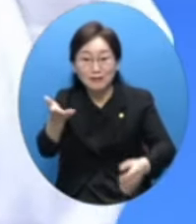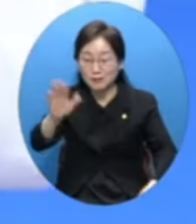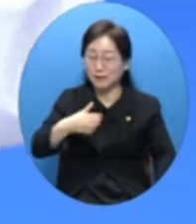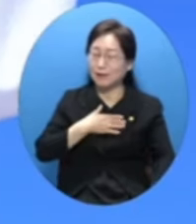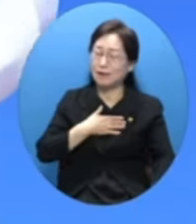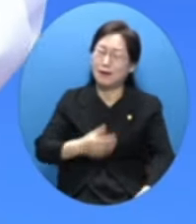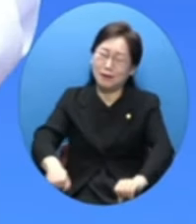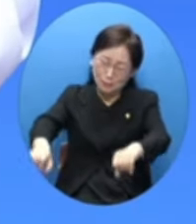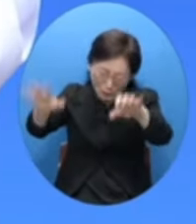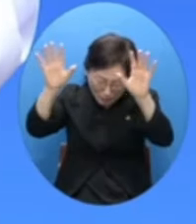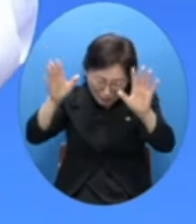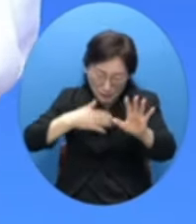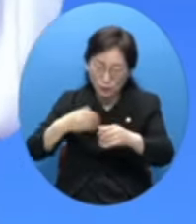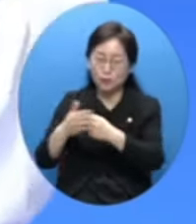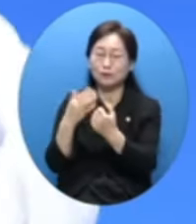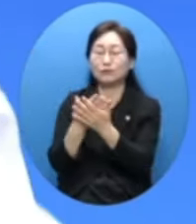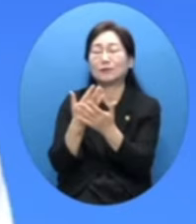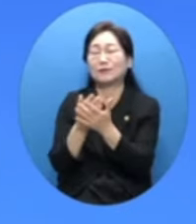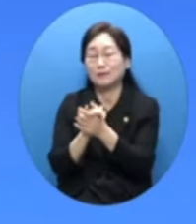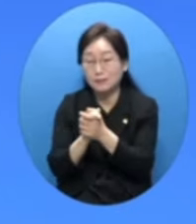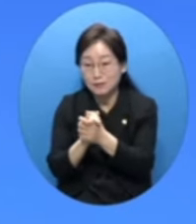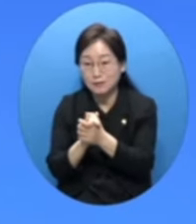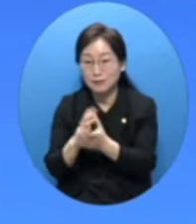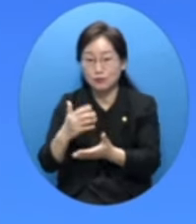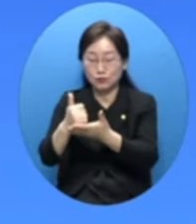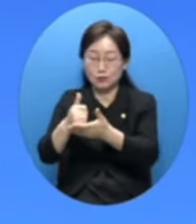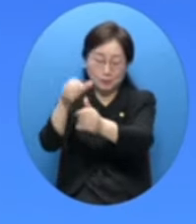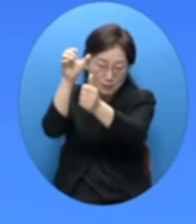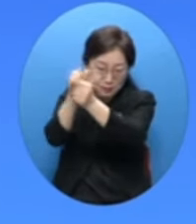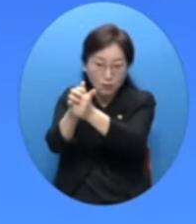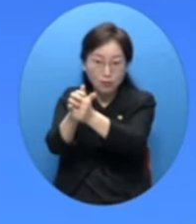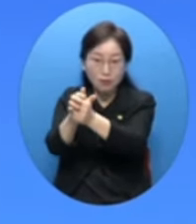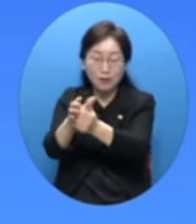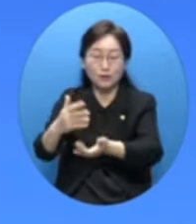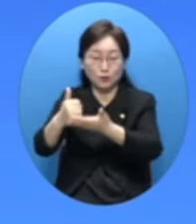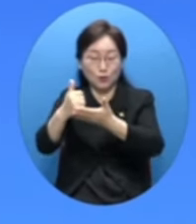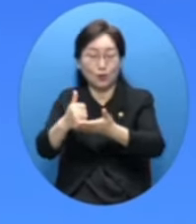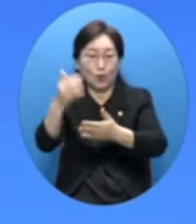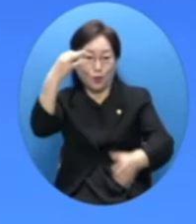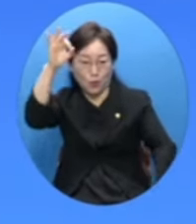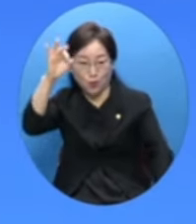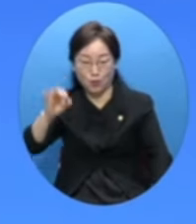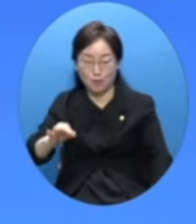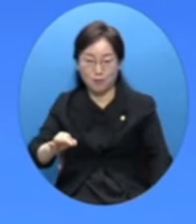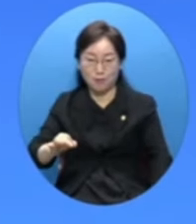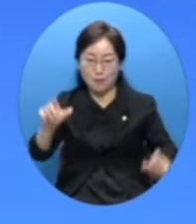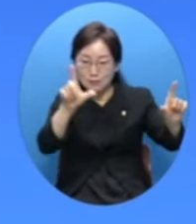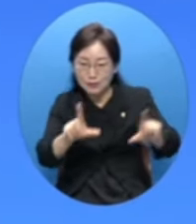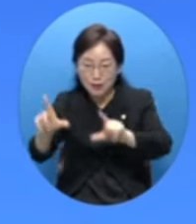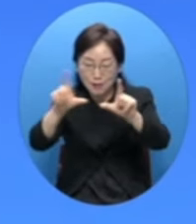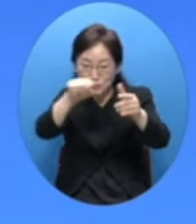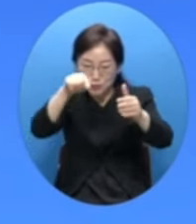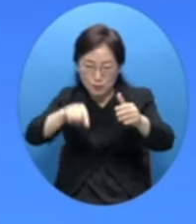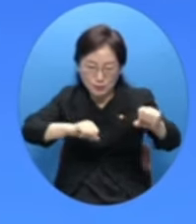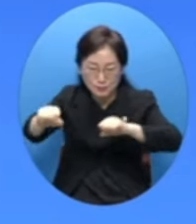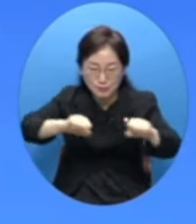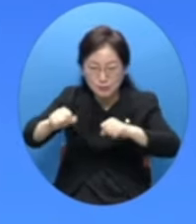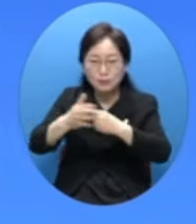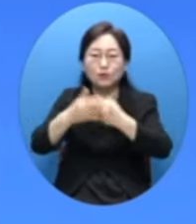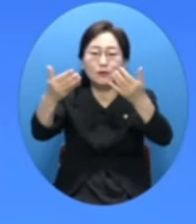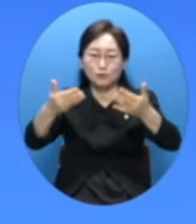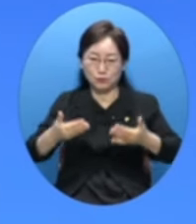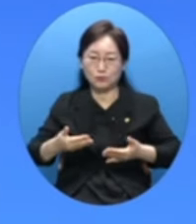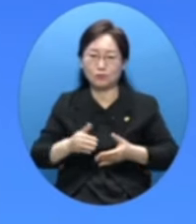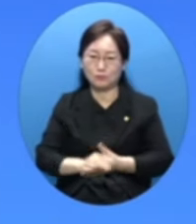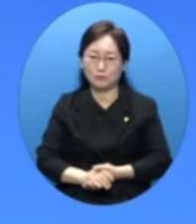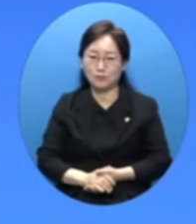못합니다. 주님 날 도와주옵소서. 우리가 주님 앞에 모든 걸 맡기면 주님께서 내 삶 속에 놀라운 일을 이루시는 것입니다.